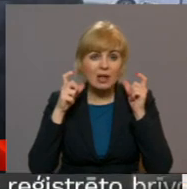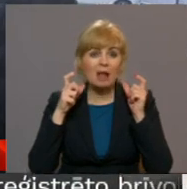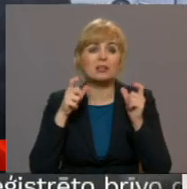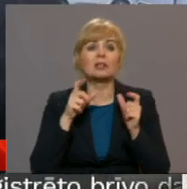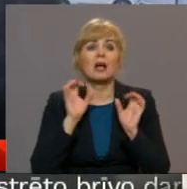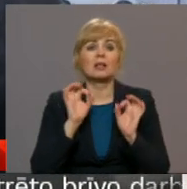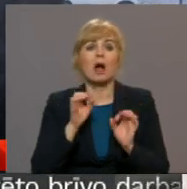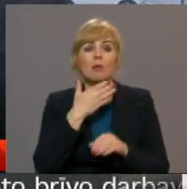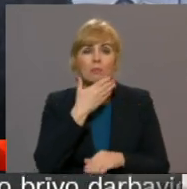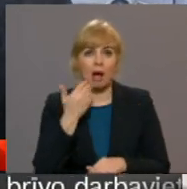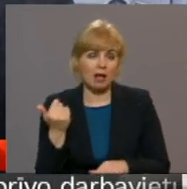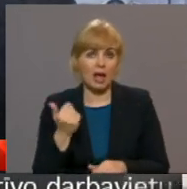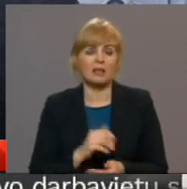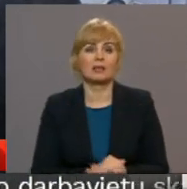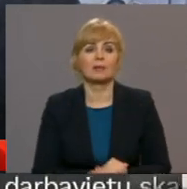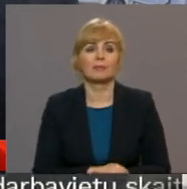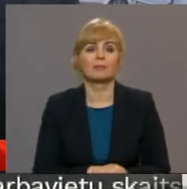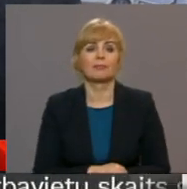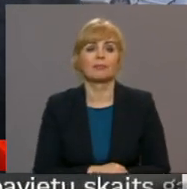pareizi. Nu, purnuzīt.